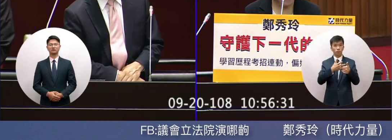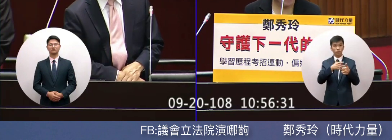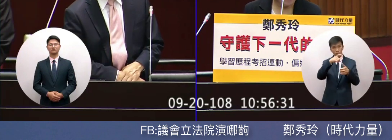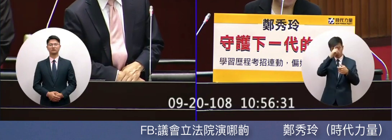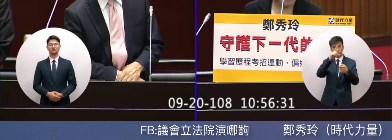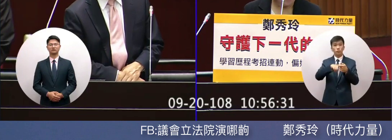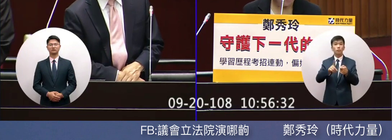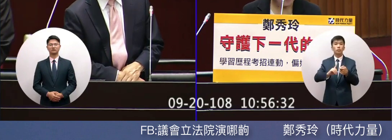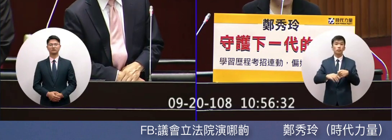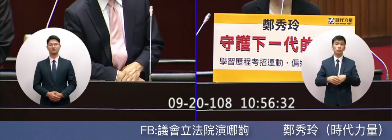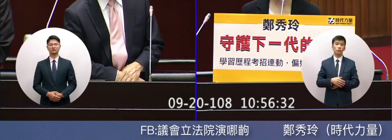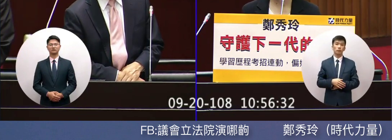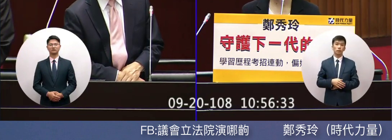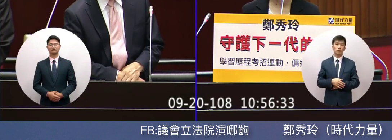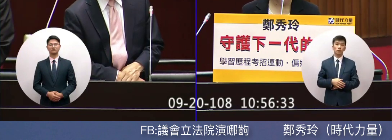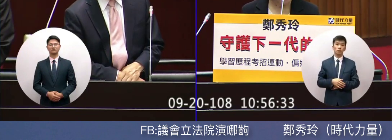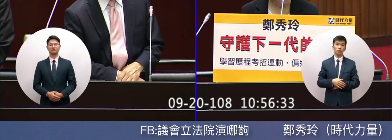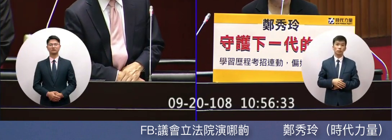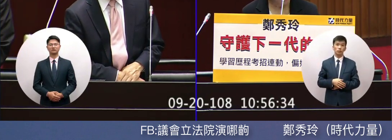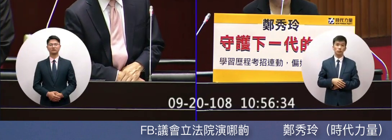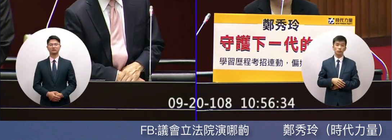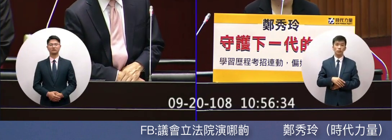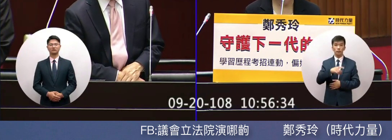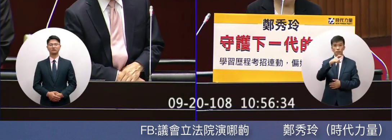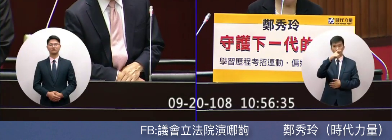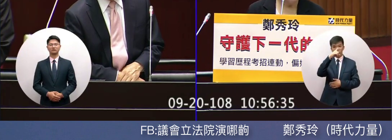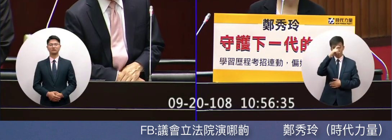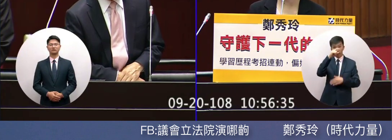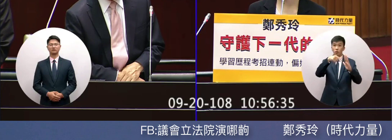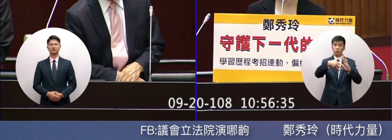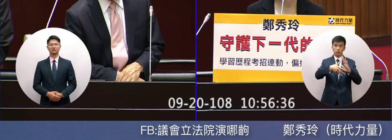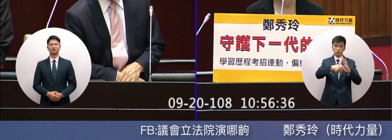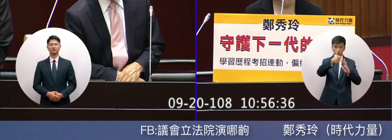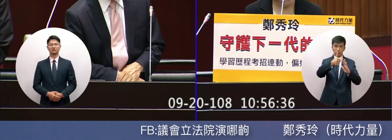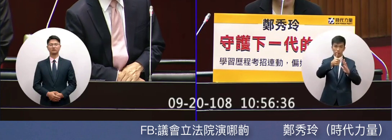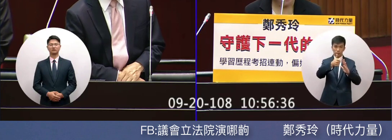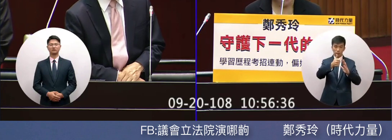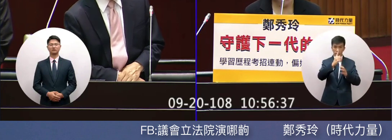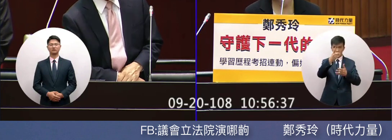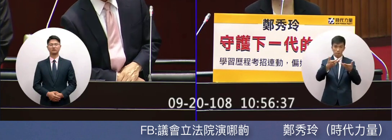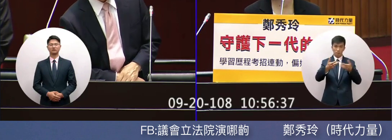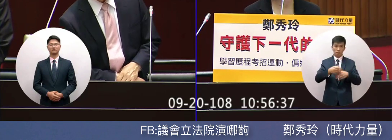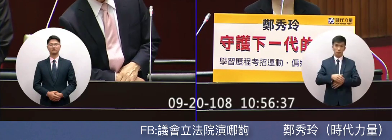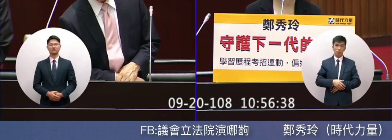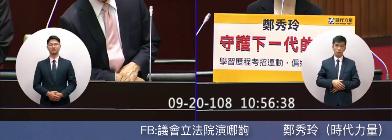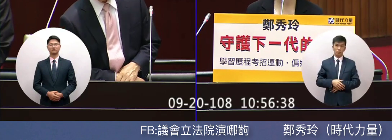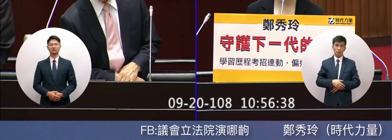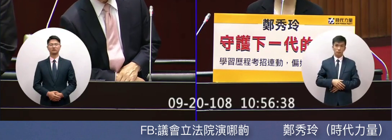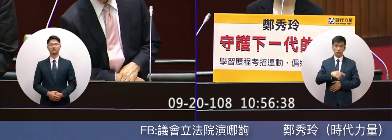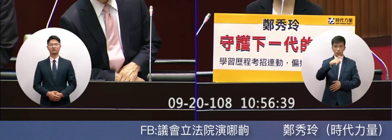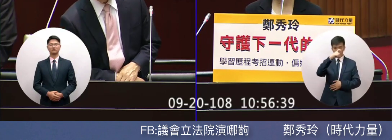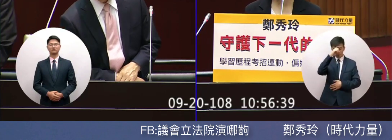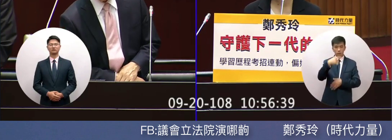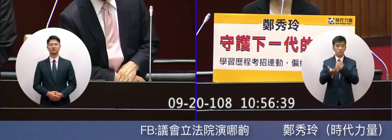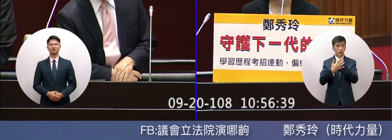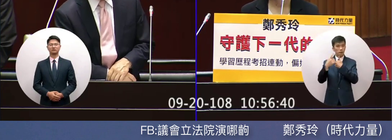希望问恳求院长 一件事情，希望你能够想办法